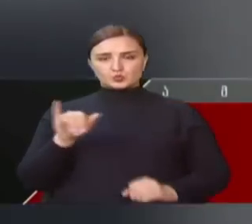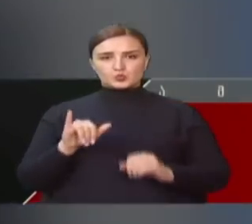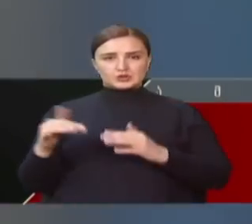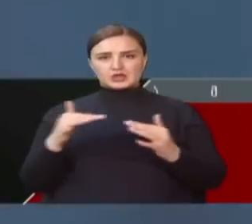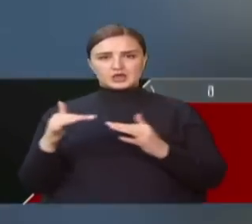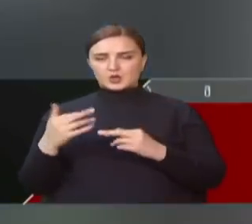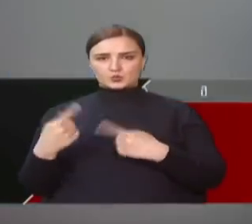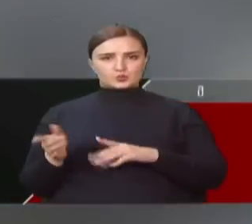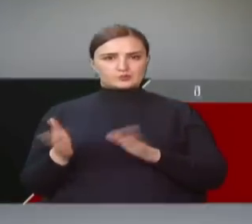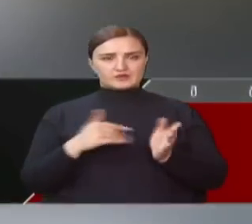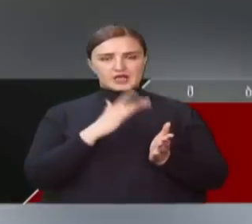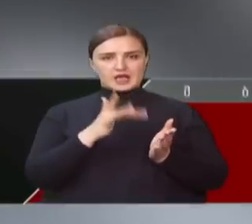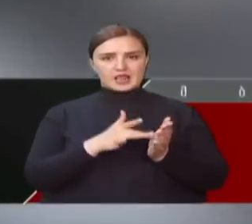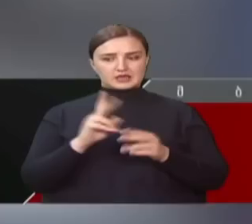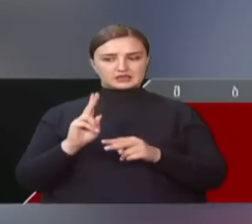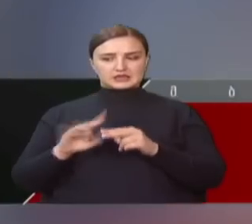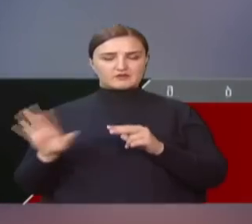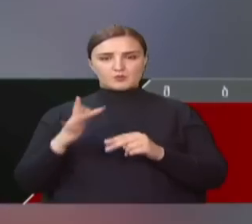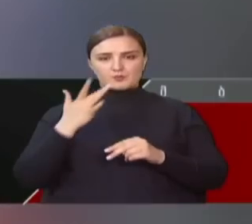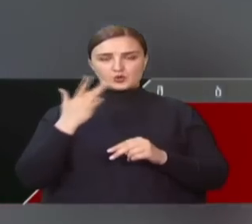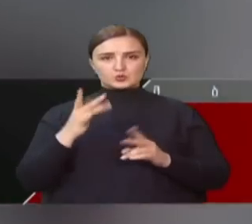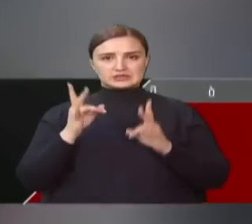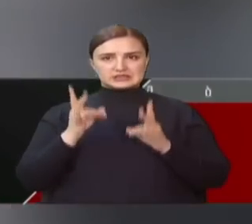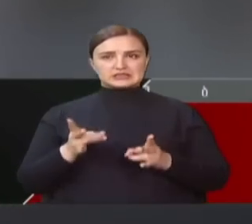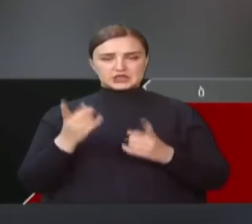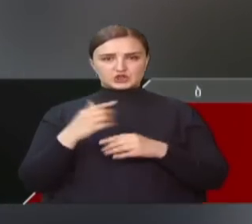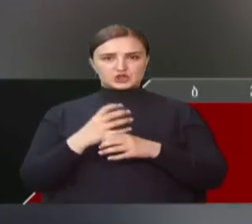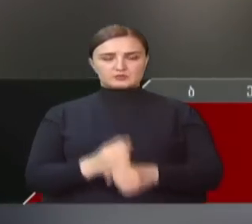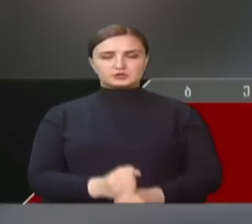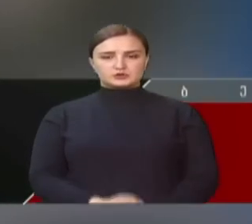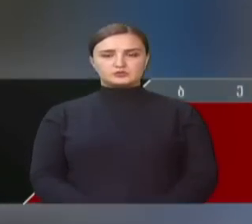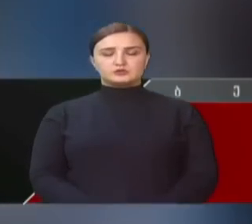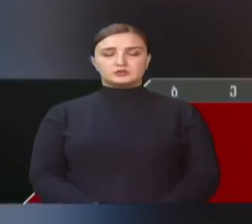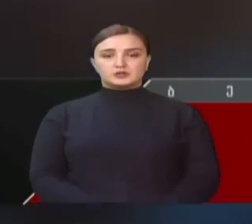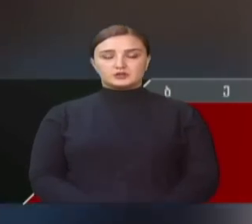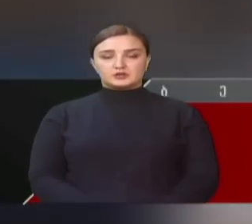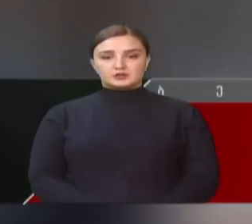khuradgeba gadaitanos da khalakis dakargvit miqenebuli politikuri ziani sheamtsiros.